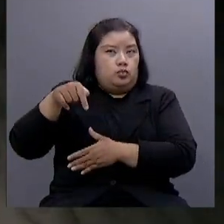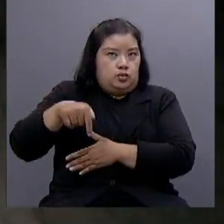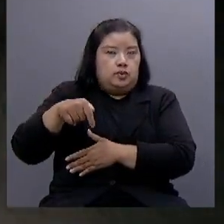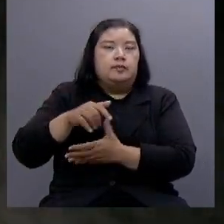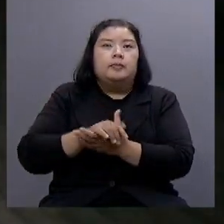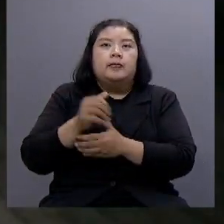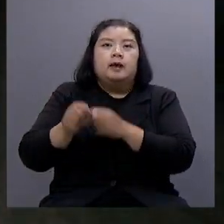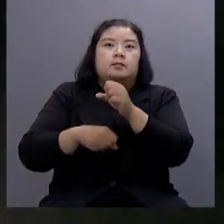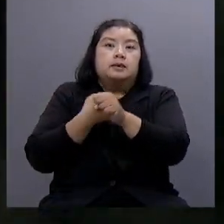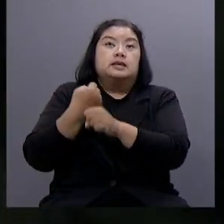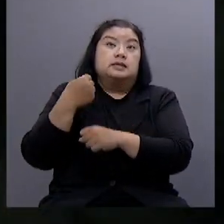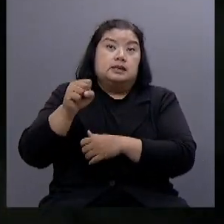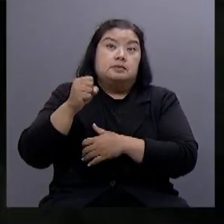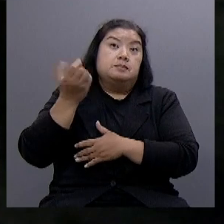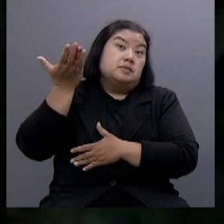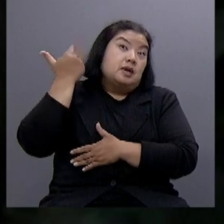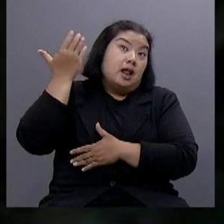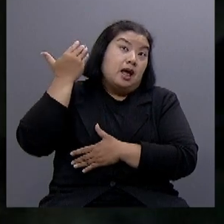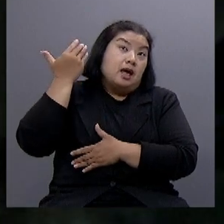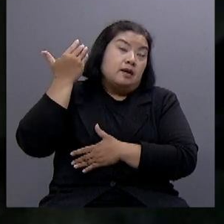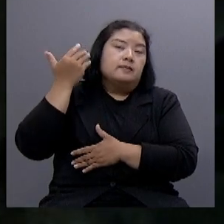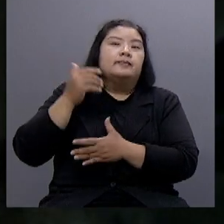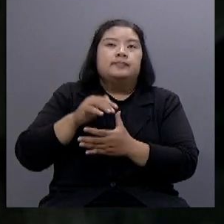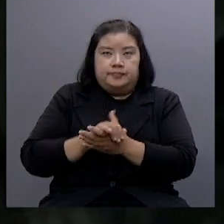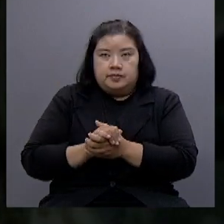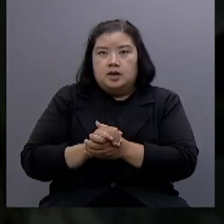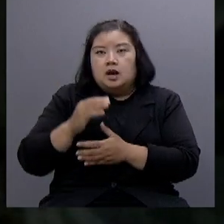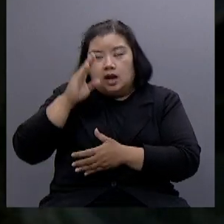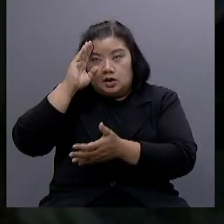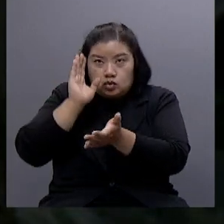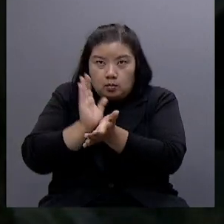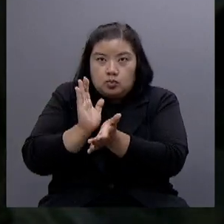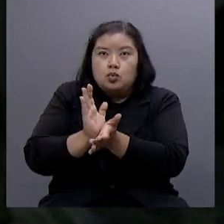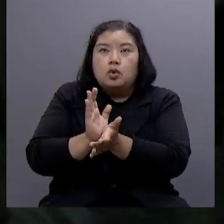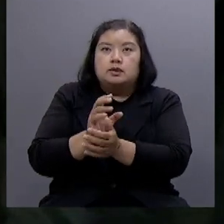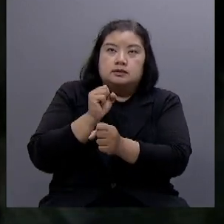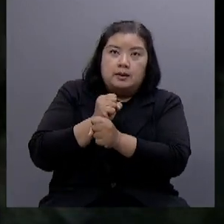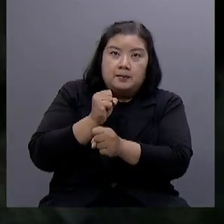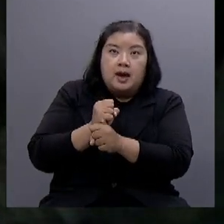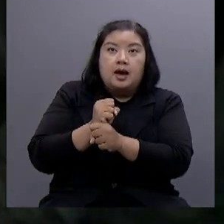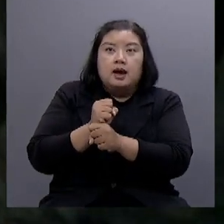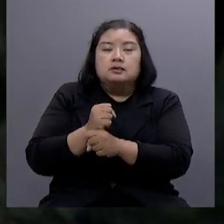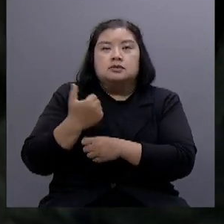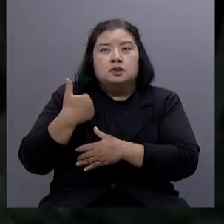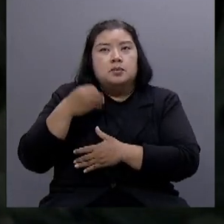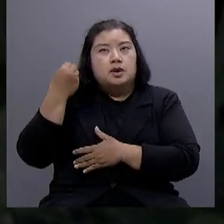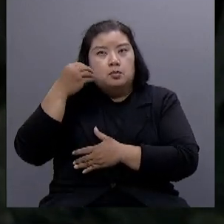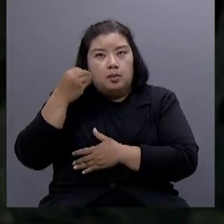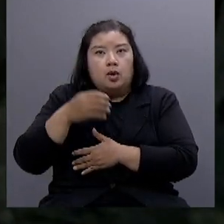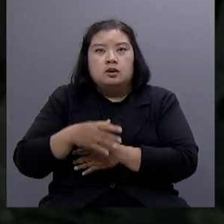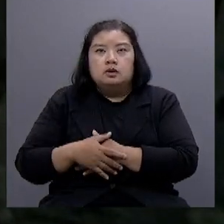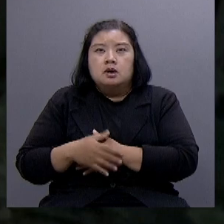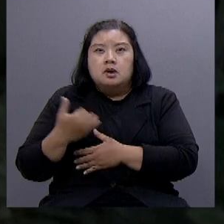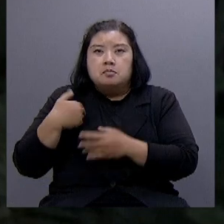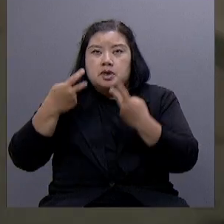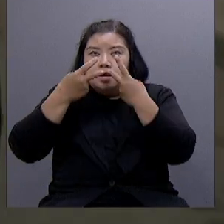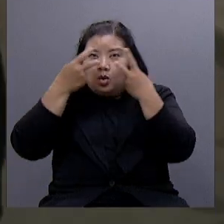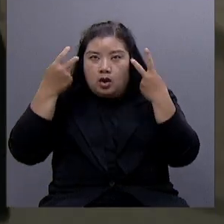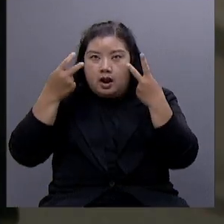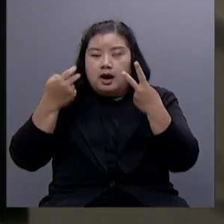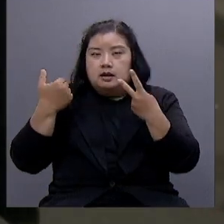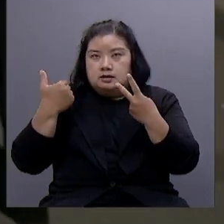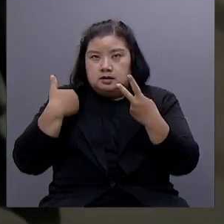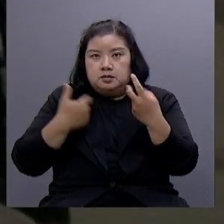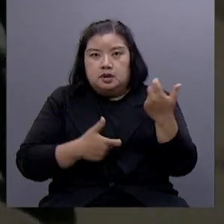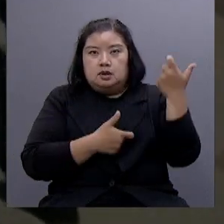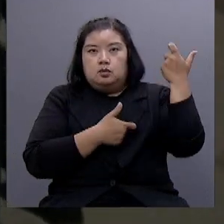กว่าปีที่ผ่านมาตำรวจและเจ้าหน้าที่ท้องถิ่นในมาคัสคาลาก็มักจะตกเป็นเป้าโจมตีจากกลุ่มติดอาวุธมุ